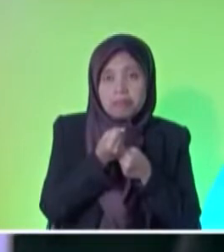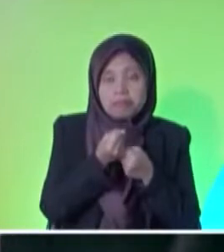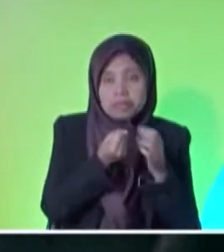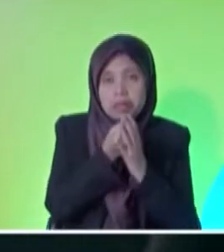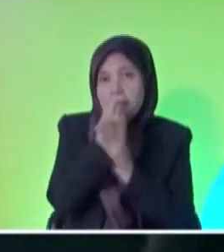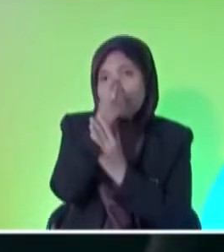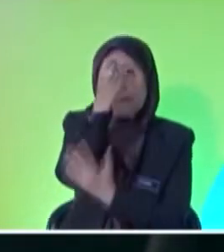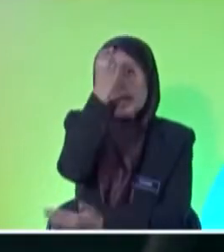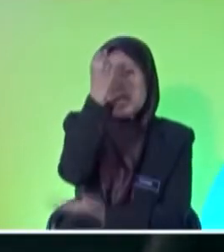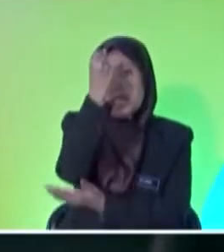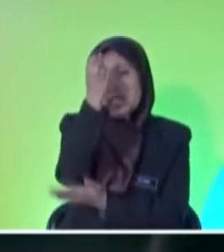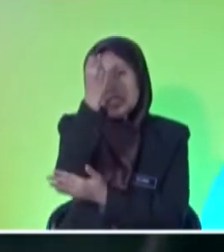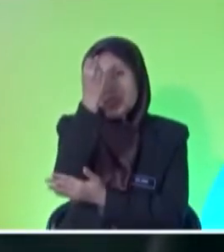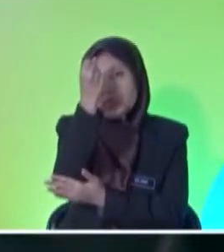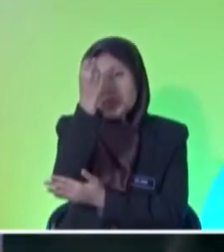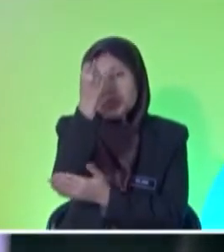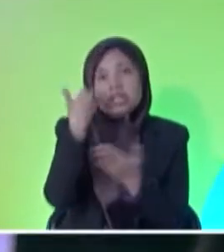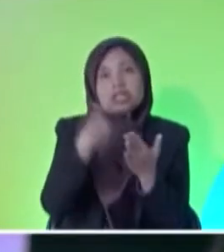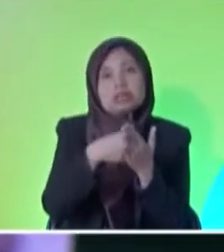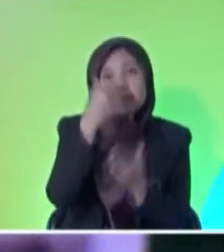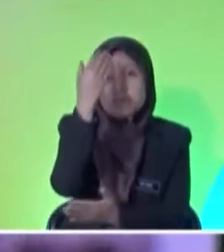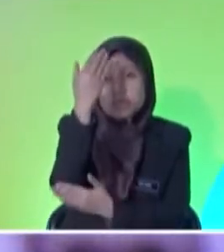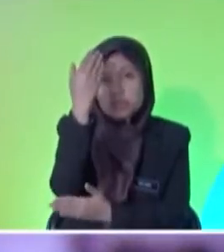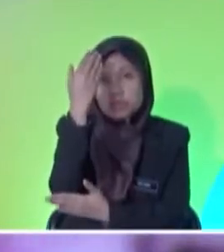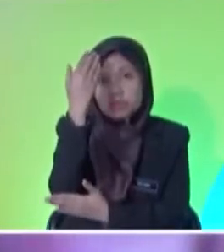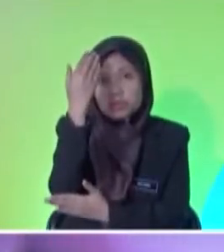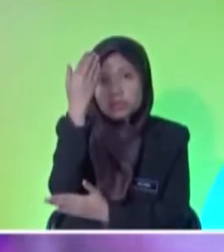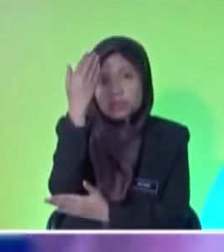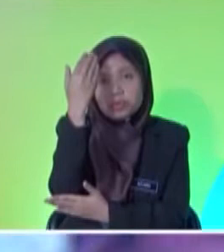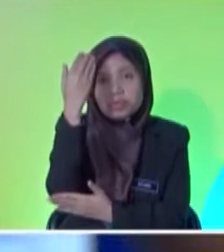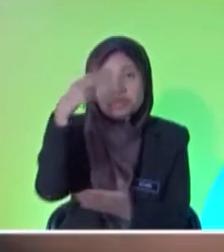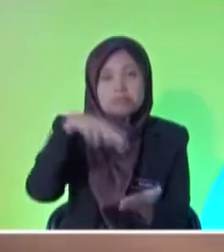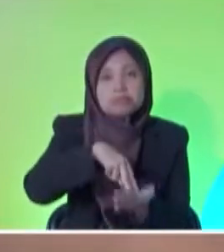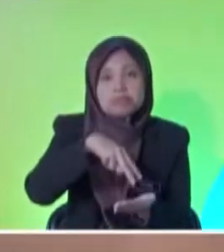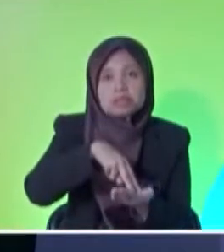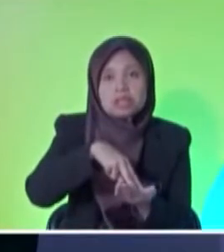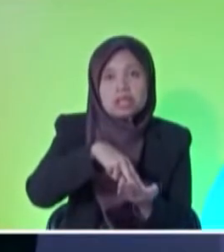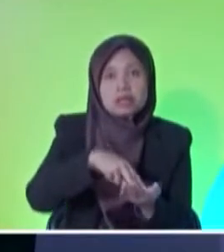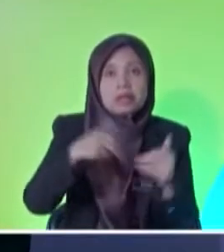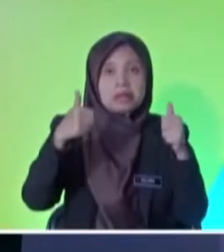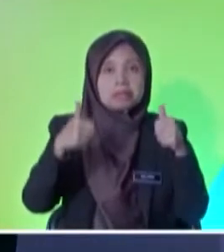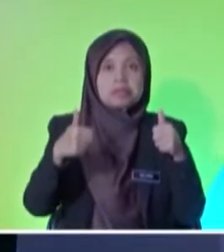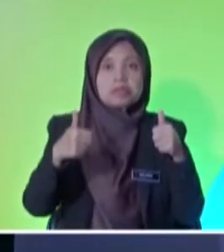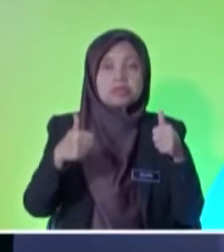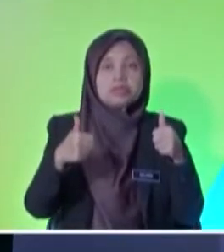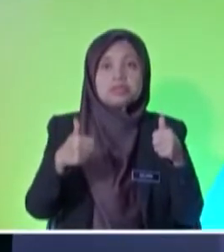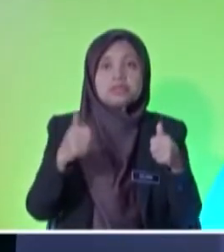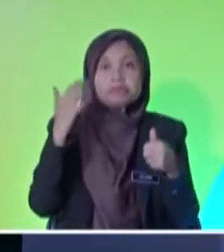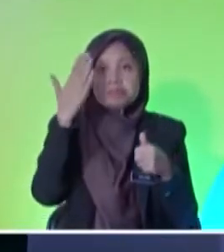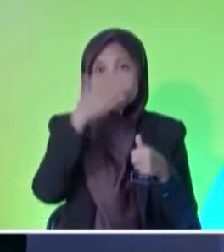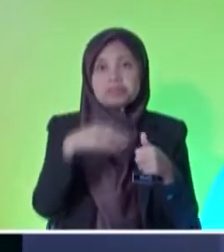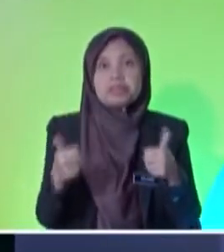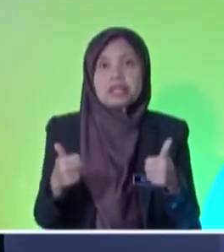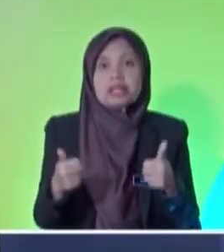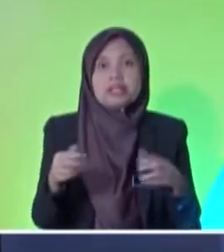nagih atau beli yo kenek oke bagus mengecam 2000 silahkan